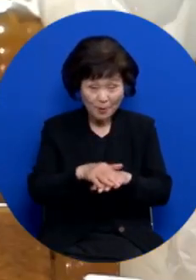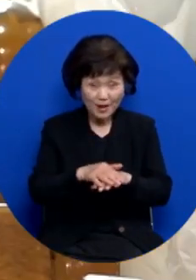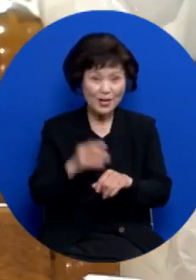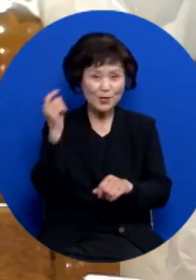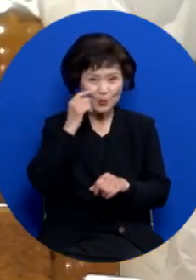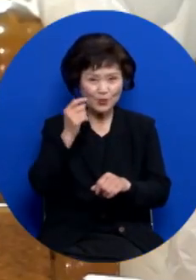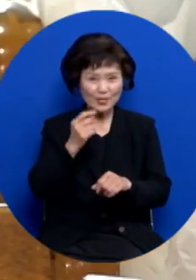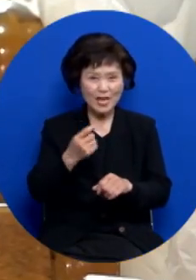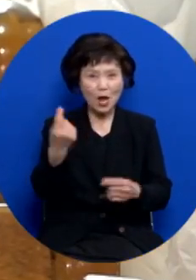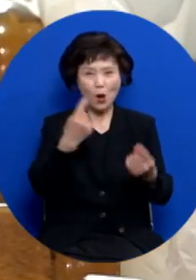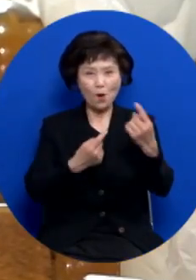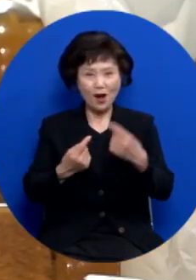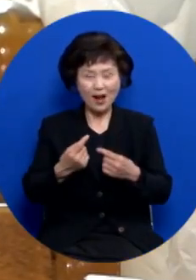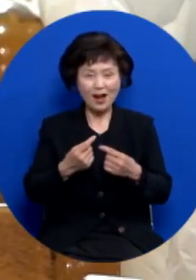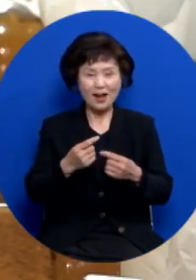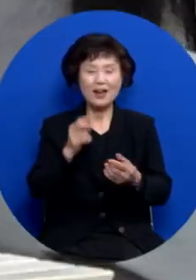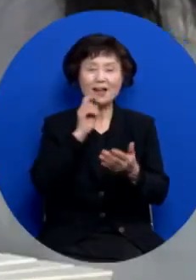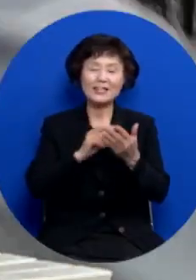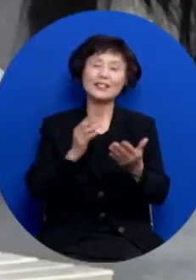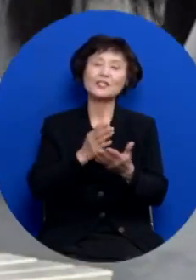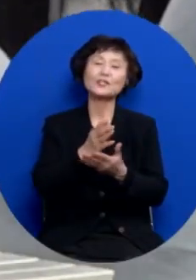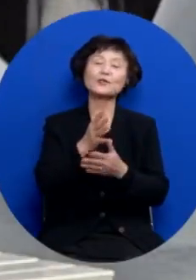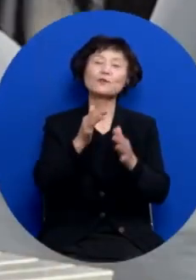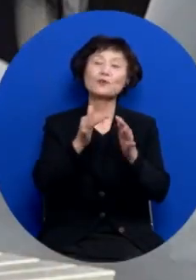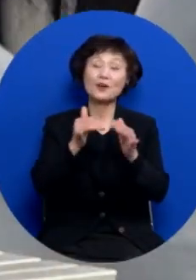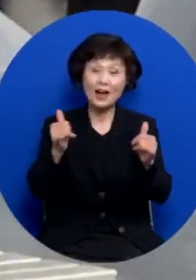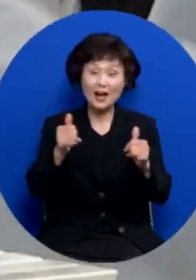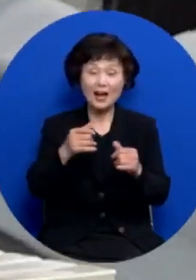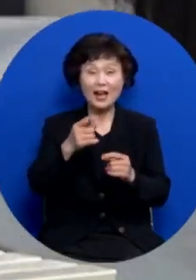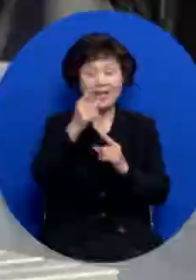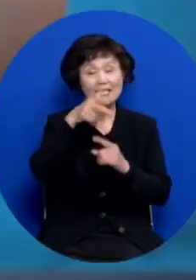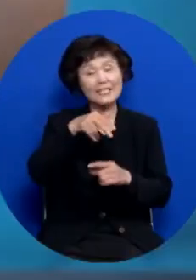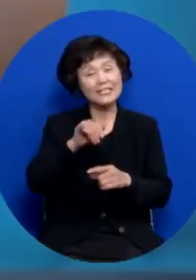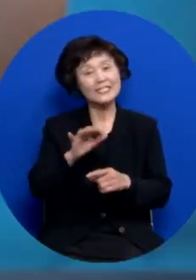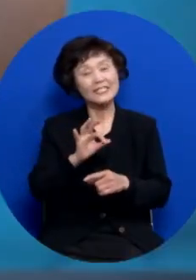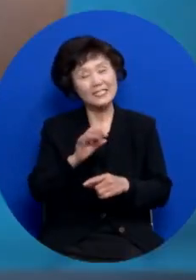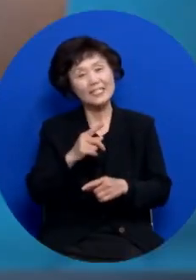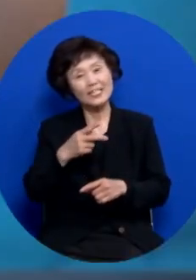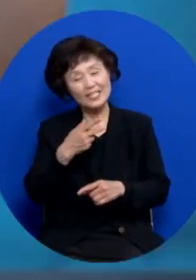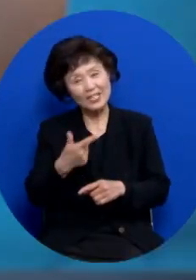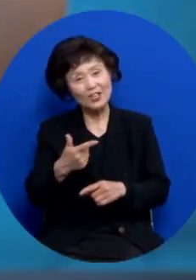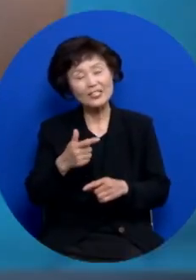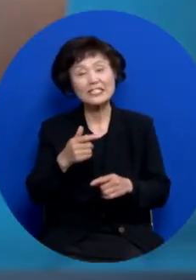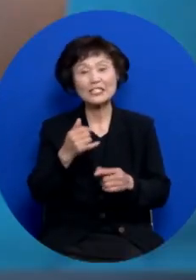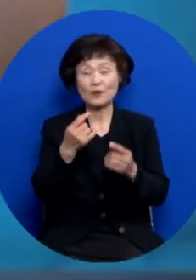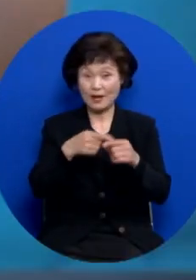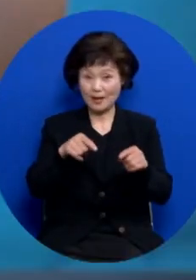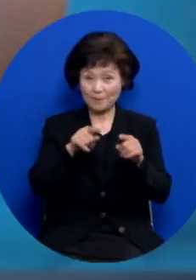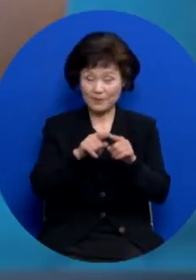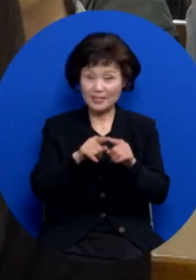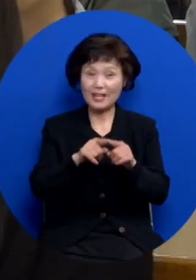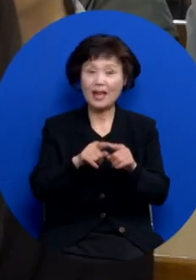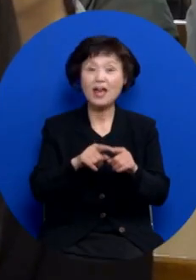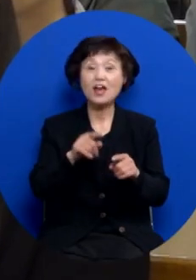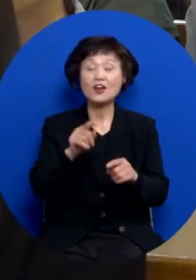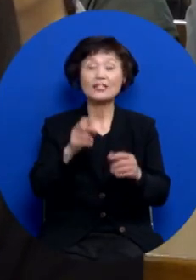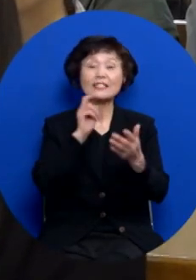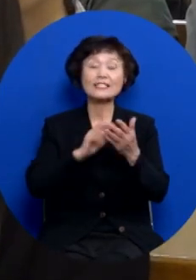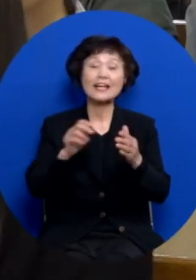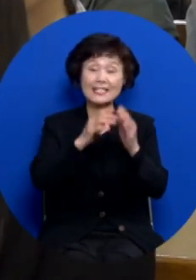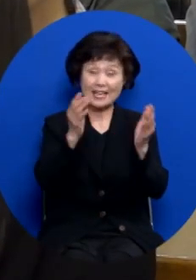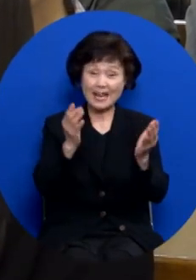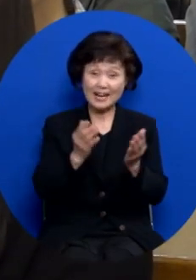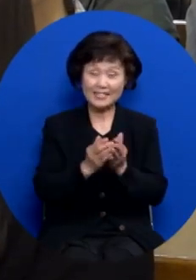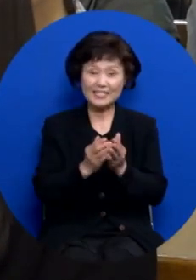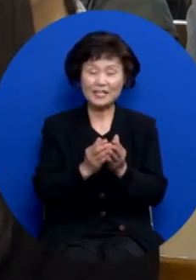달려왔습니다. 찬양 사역자 이지연 씨와 기독교 미디어 사역팀 오레브, 강서교회 청년부 헤브론 찬양팀이